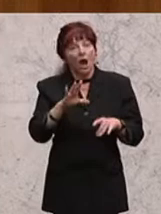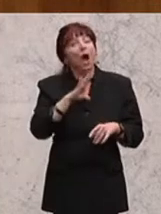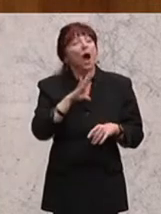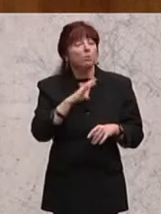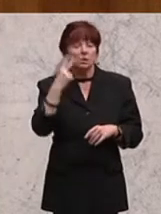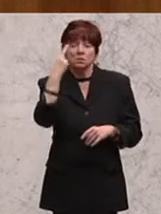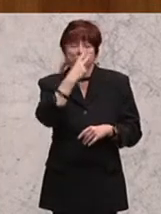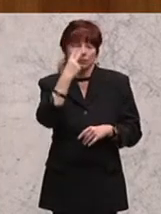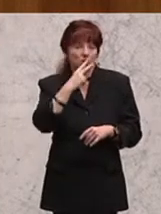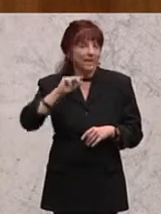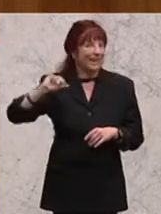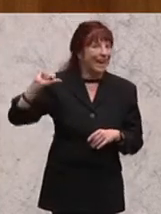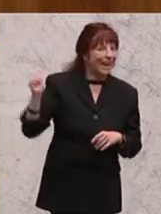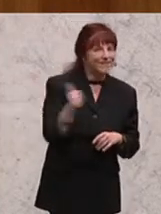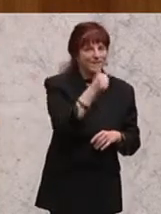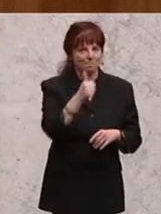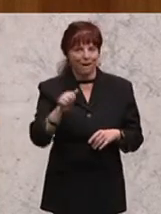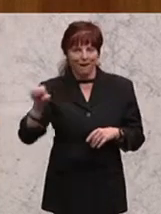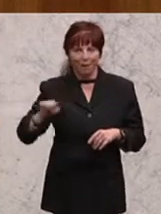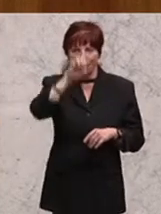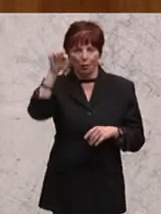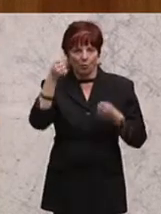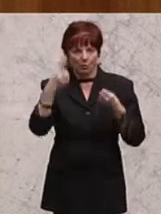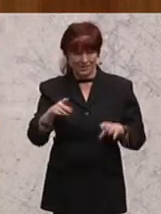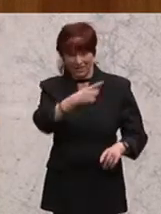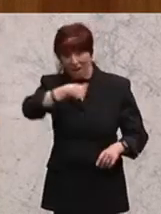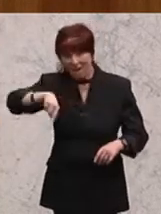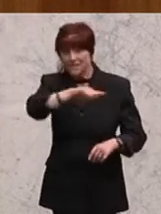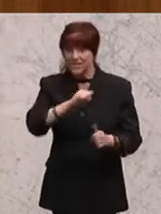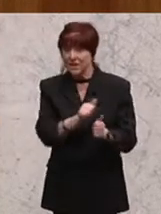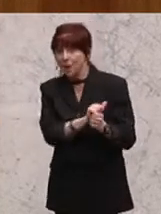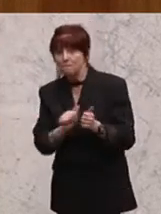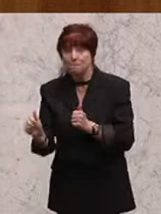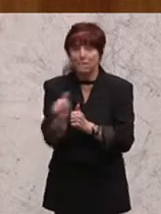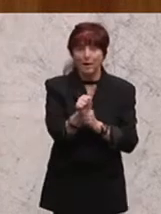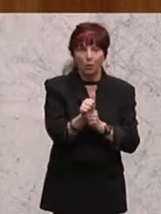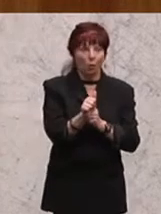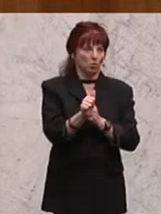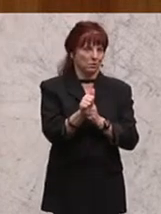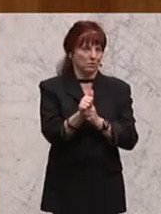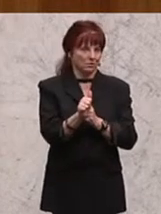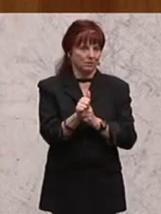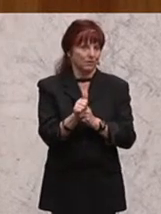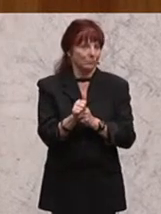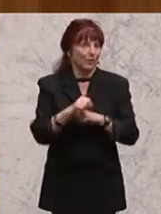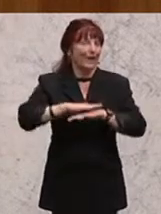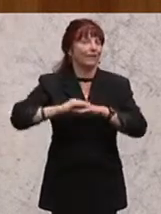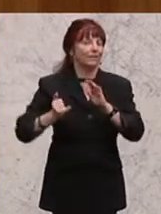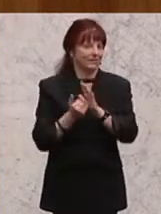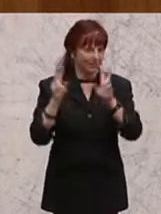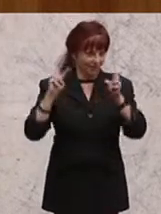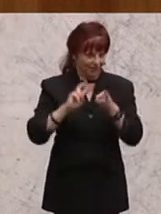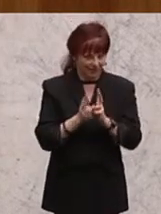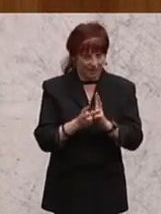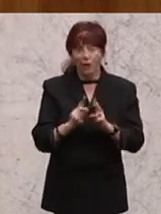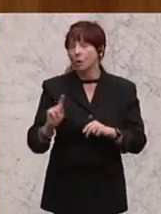auch zum ersten Mal in Europa. Wir sind der Pilot. Wir sind in einer besonderen Lage, weil natürlich diese